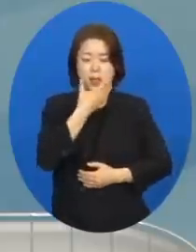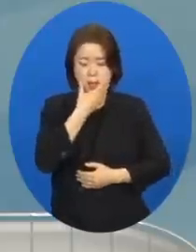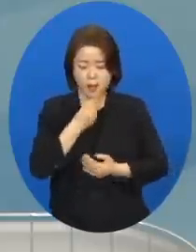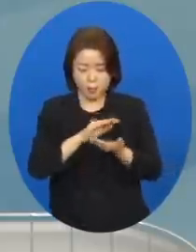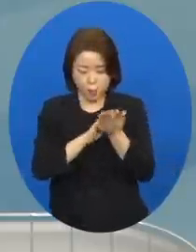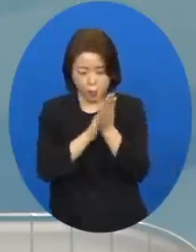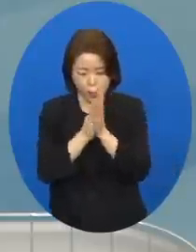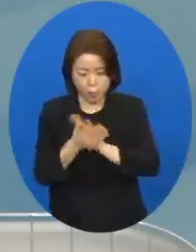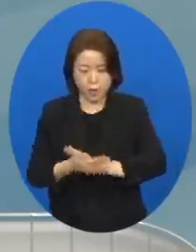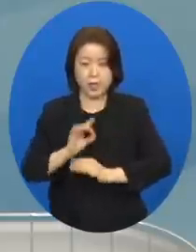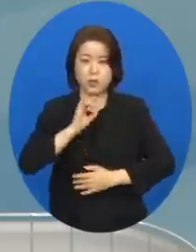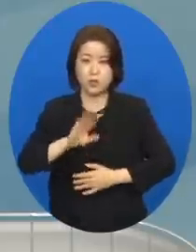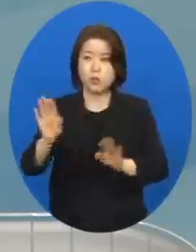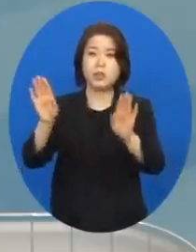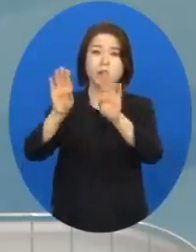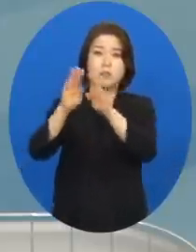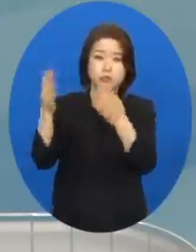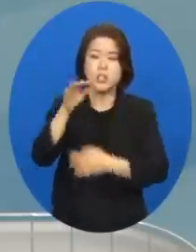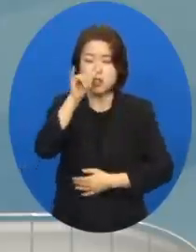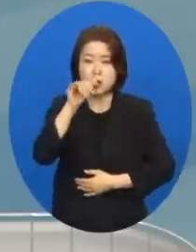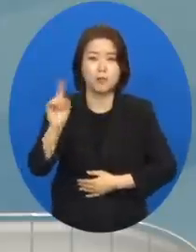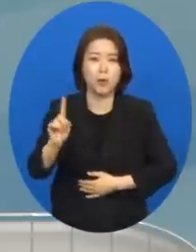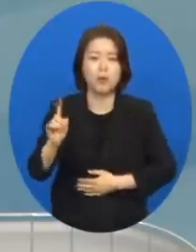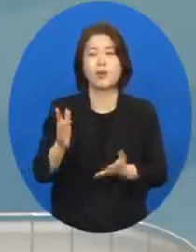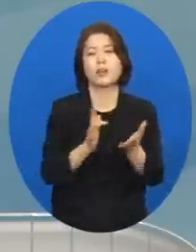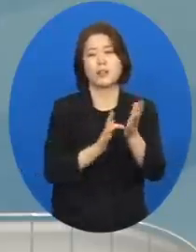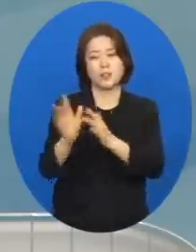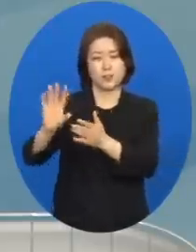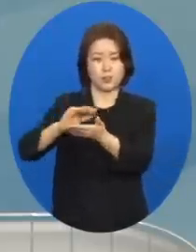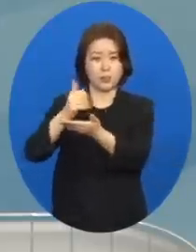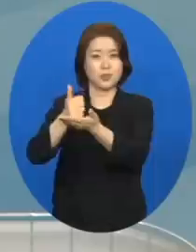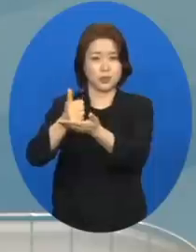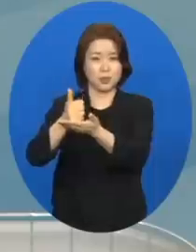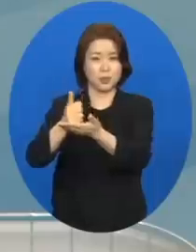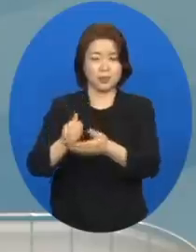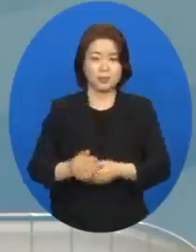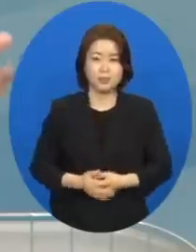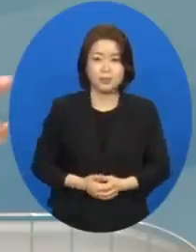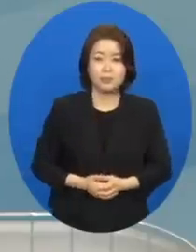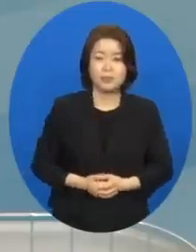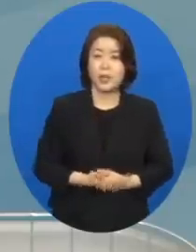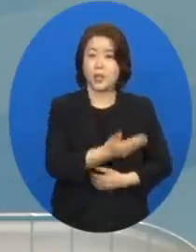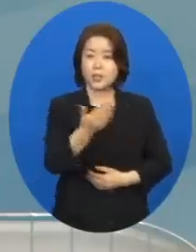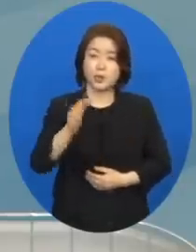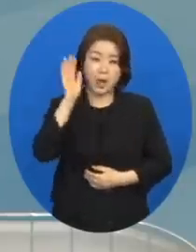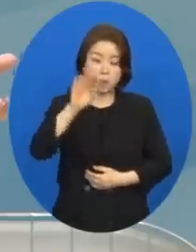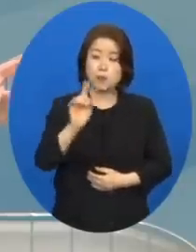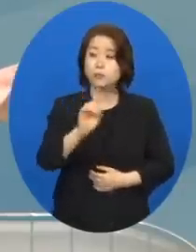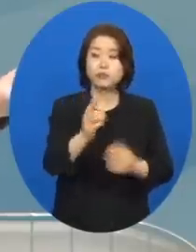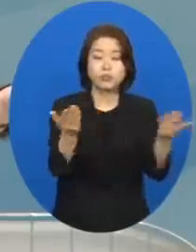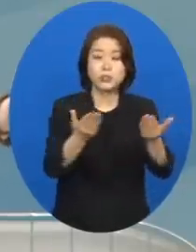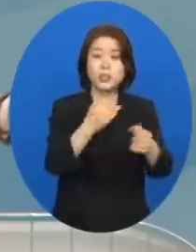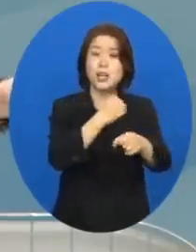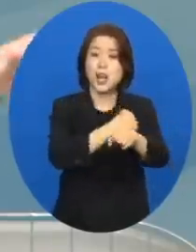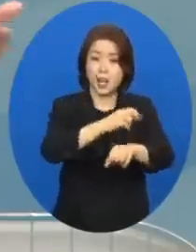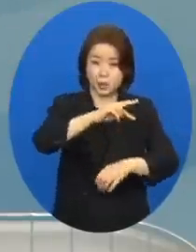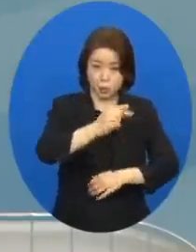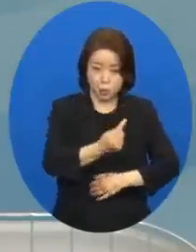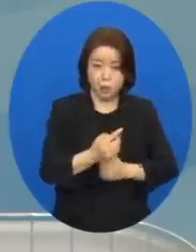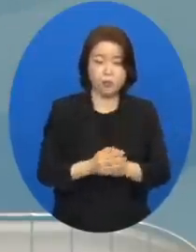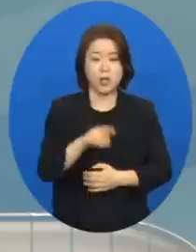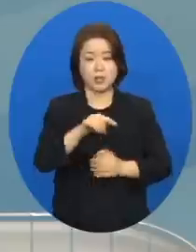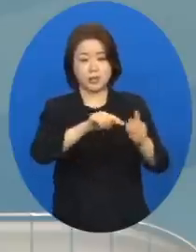있는 유일한 문이 있어요. 예수 그리스도세요. 여러분이 어떤 일을 하든지 여러분이 그